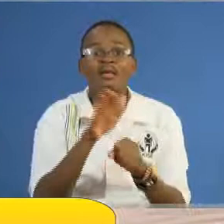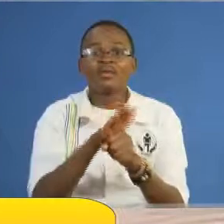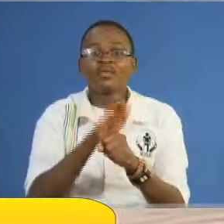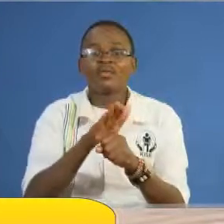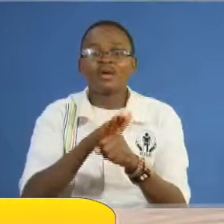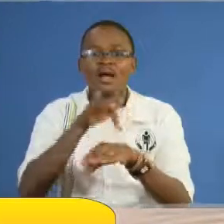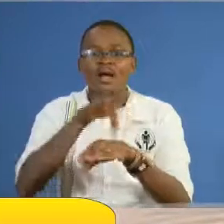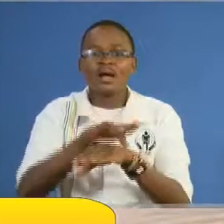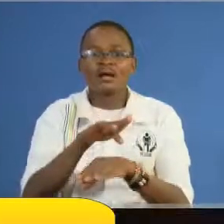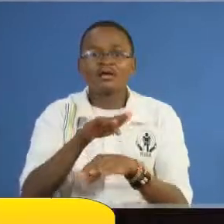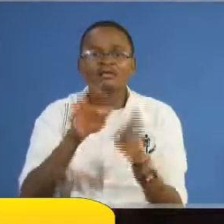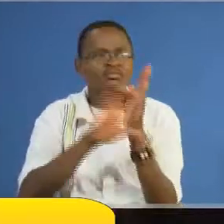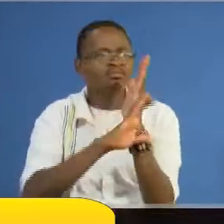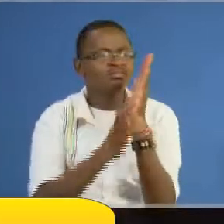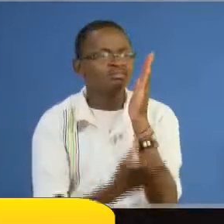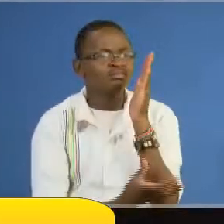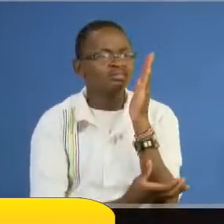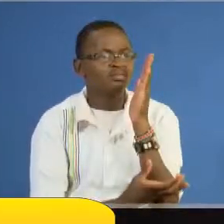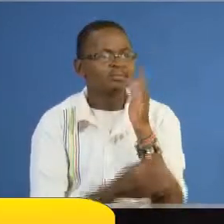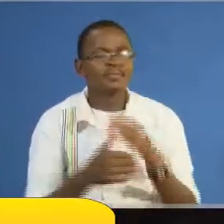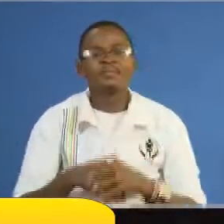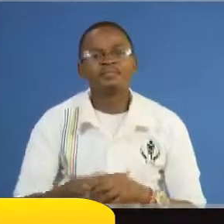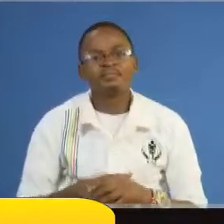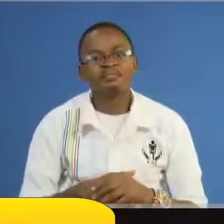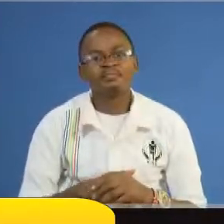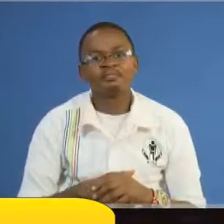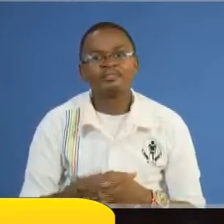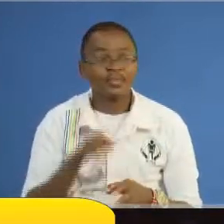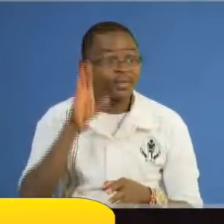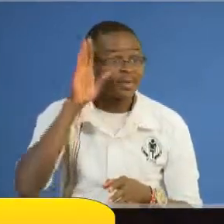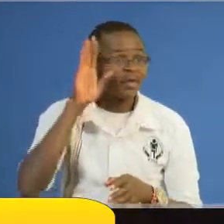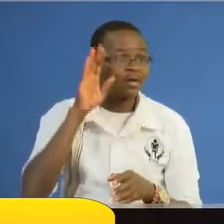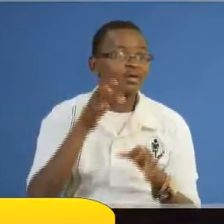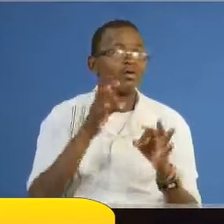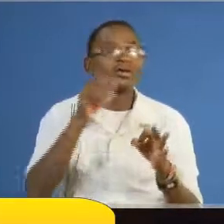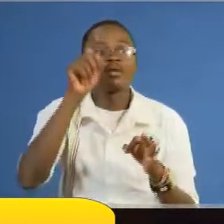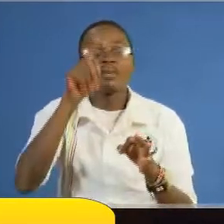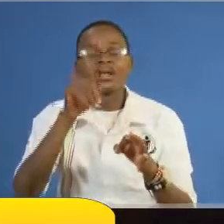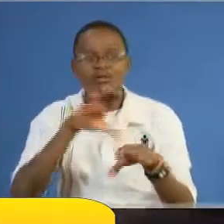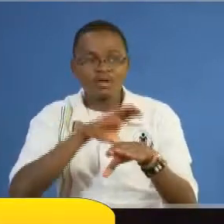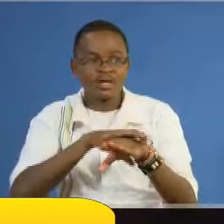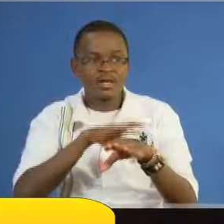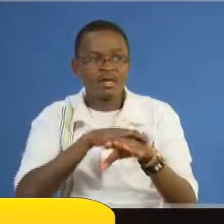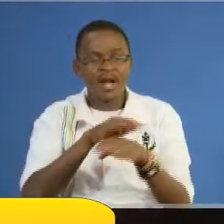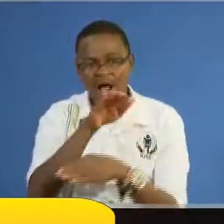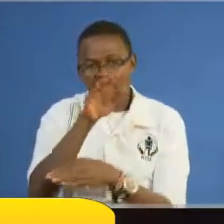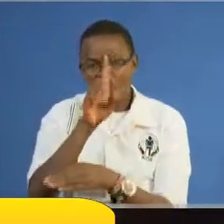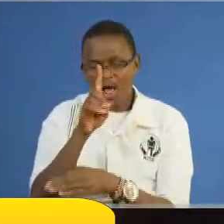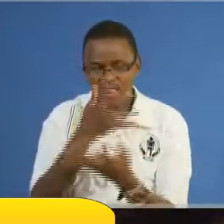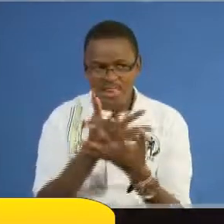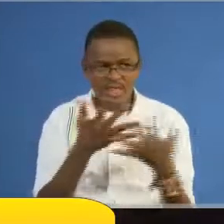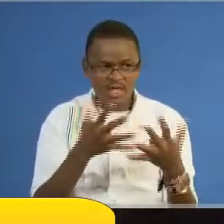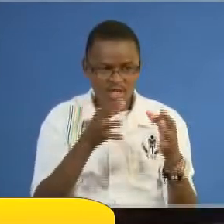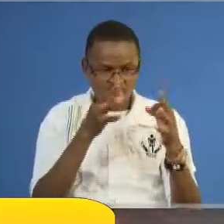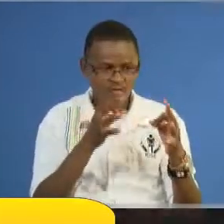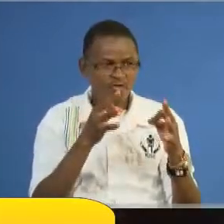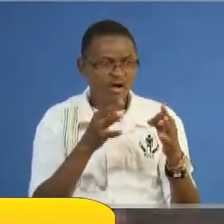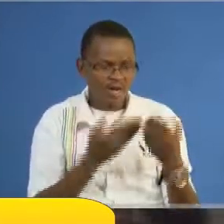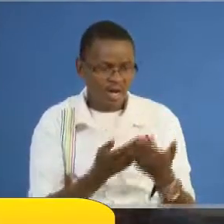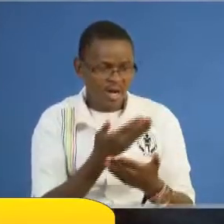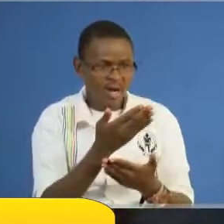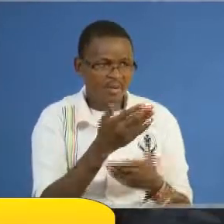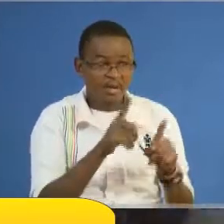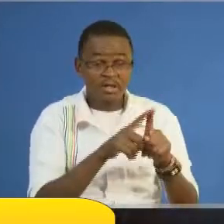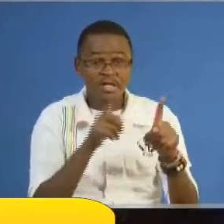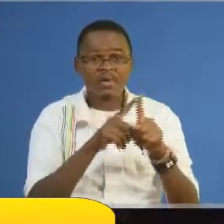za mapema. Maana ninasikia kuna watu ati ukisipokuwa na pesa utaandikwa kazi, na naomba kitu moja, kama kuna mtu ameambiwa ati apeane